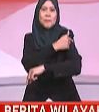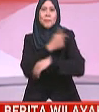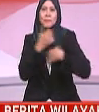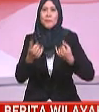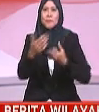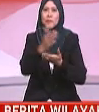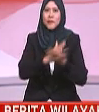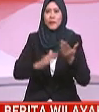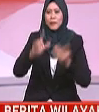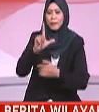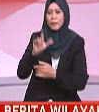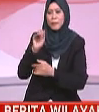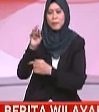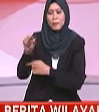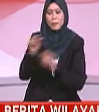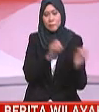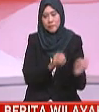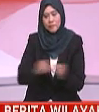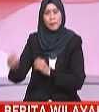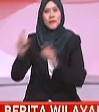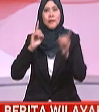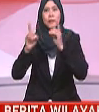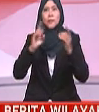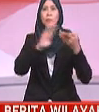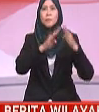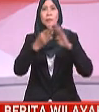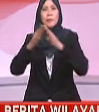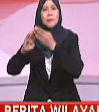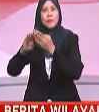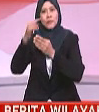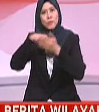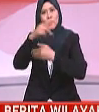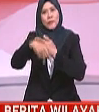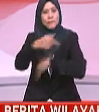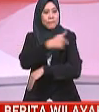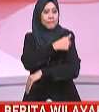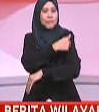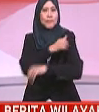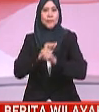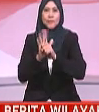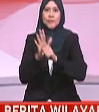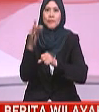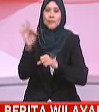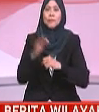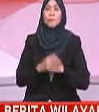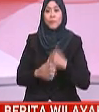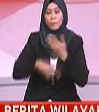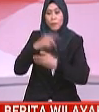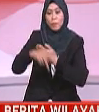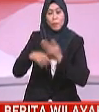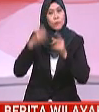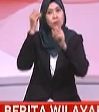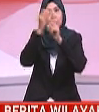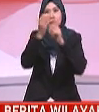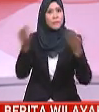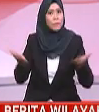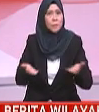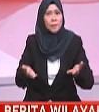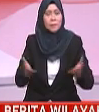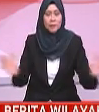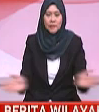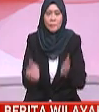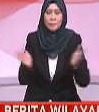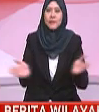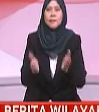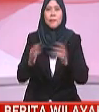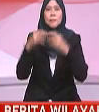Kesihatan Bahagian Limbang menganjurkan dialog komuniti program imunisasi COVID-19. Program tersebut bertujuan menggalakkan masyarakat